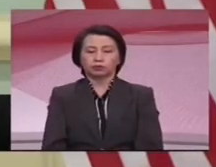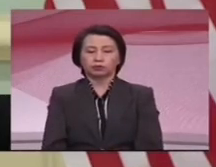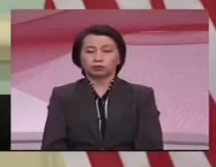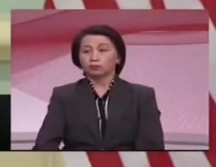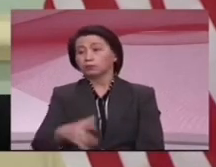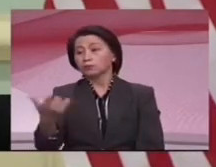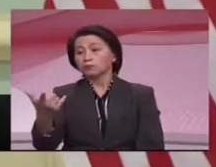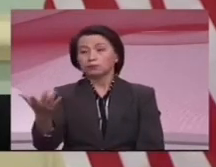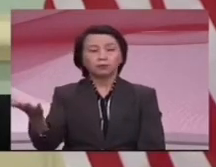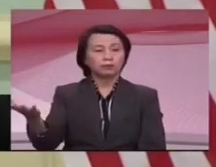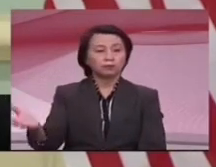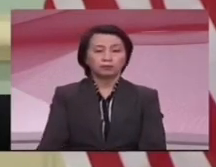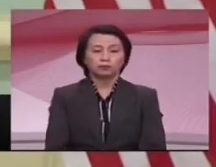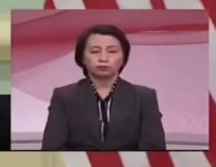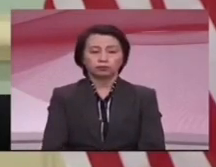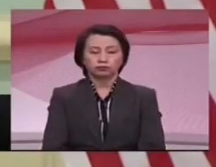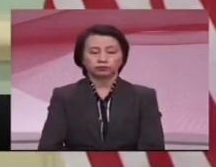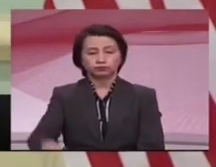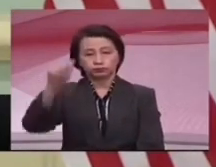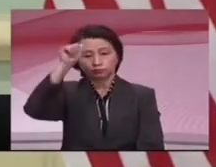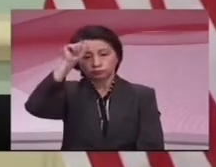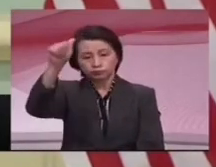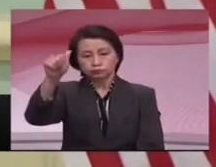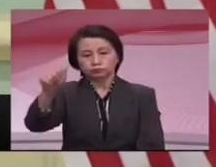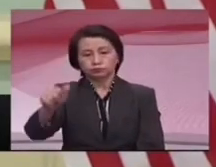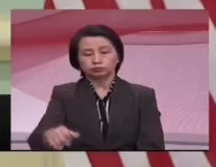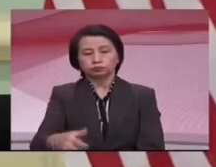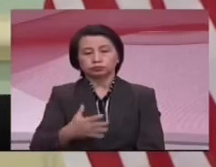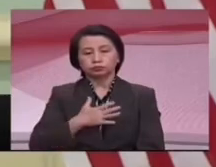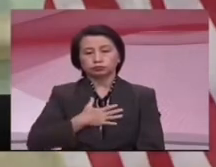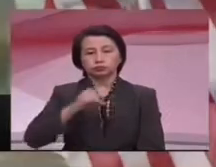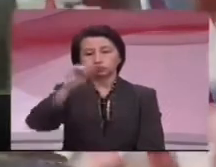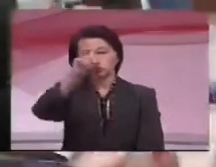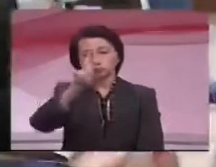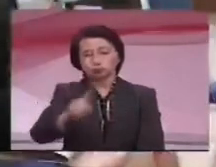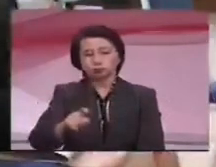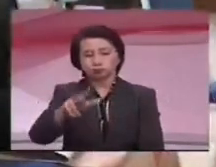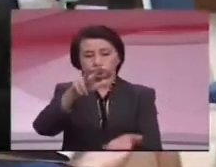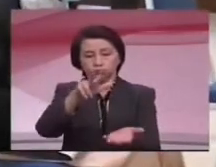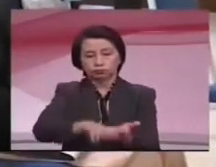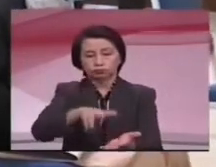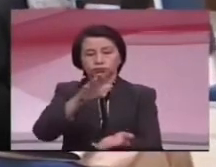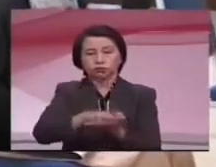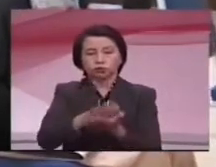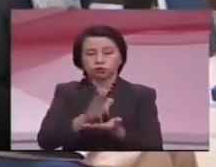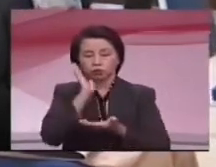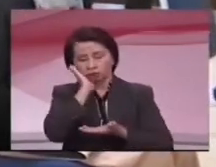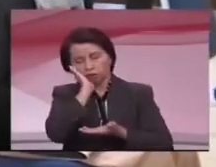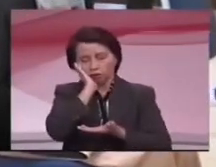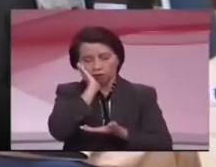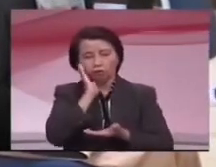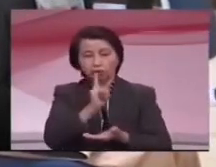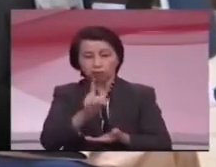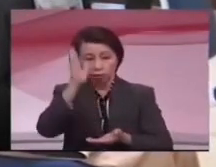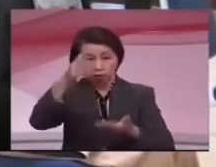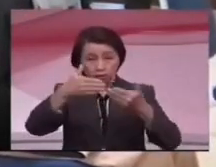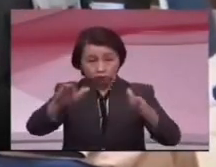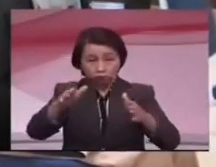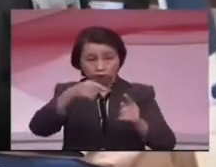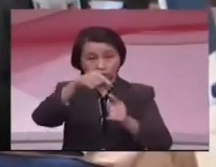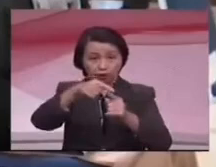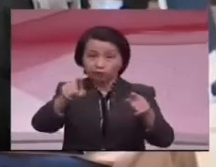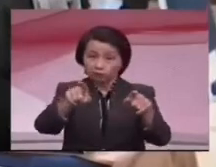silahkan Hai Ashley Kowi dilas online saya berkenaan dengan stetoskop sekolah Tahfidz Adakah akan dibuka dengan